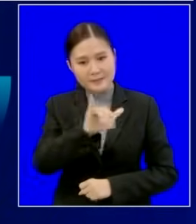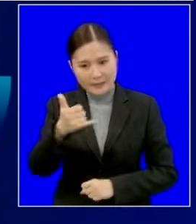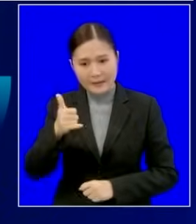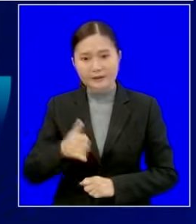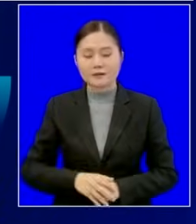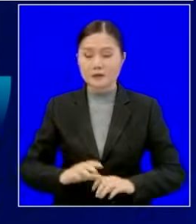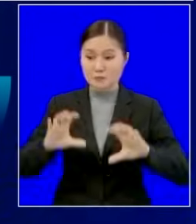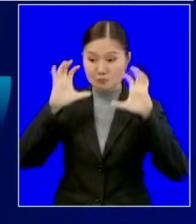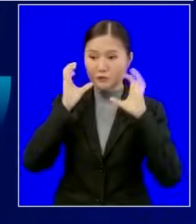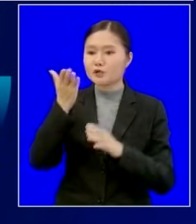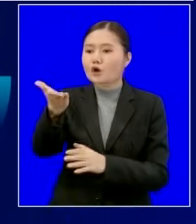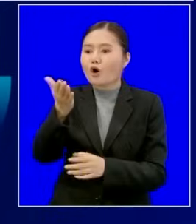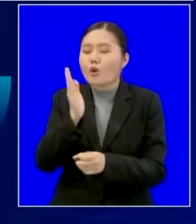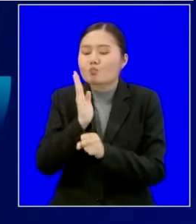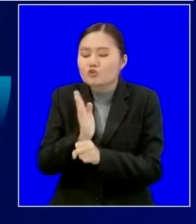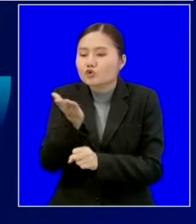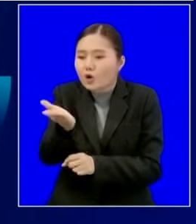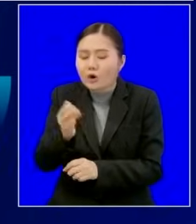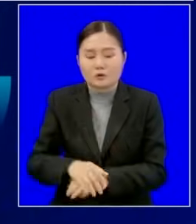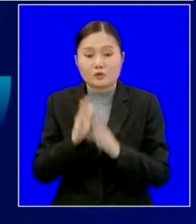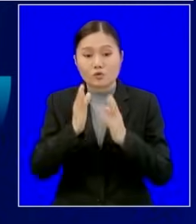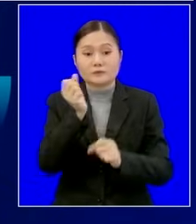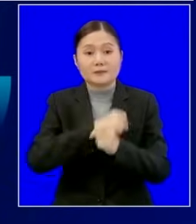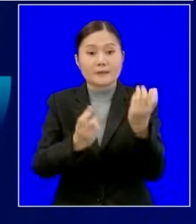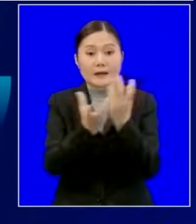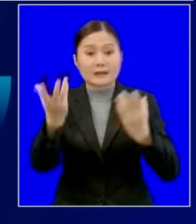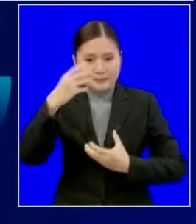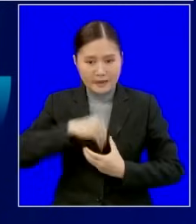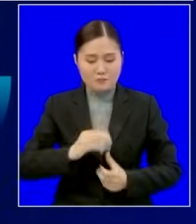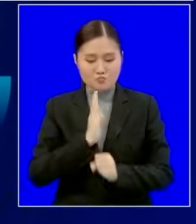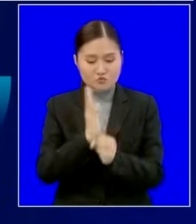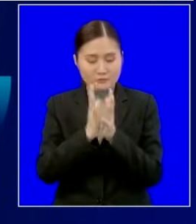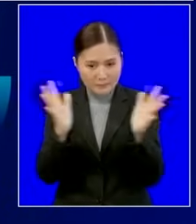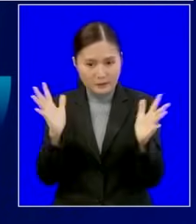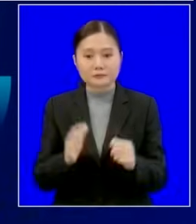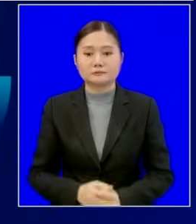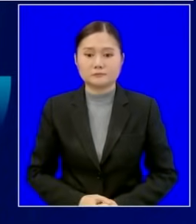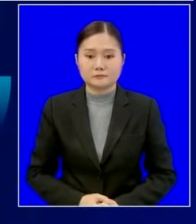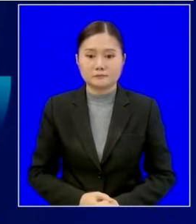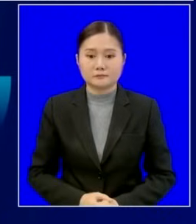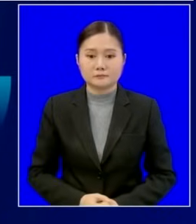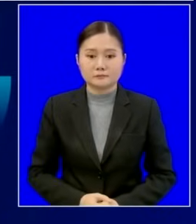าเหมือนผีเข้ามาขอส่วนบุญหลังจากคนที่ปฏิบัติธรรมแล้วมีบุญเยอะนั่นเอง